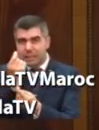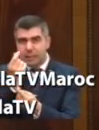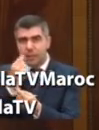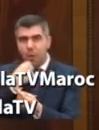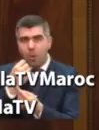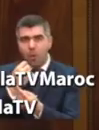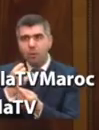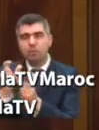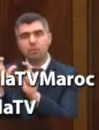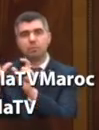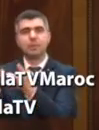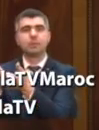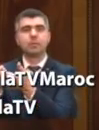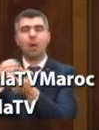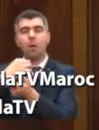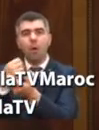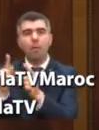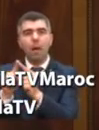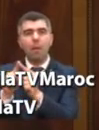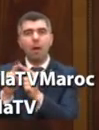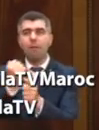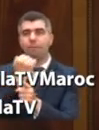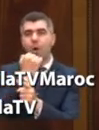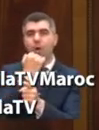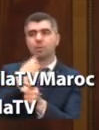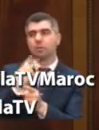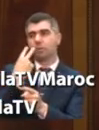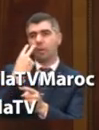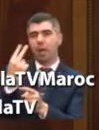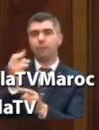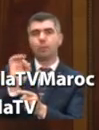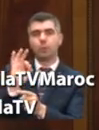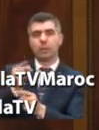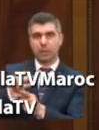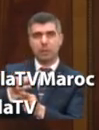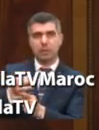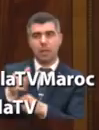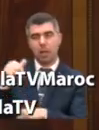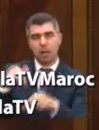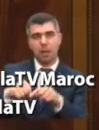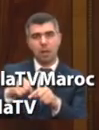وتغض الطرف عن خروقات كبيرة عن جرائم لا إنسانية